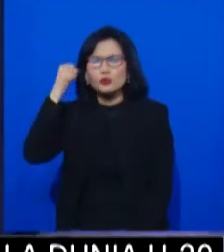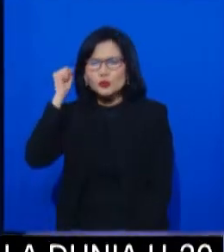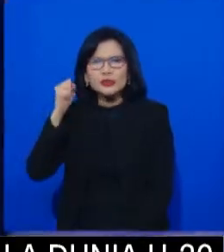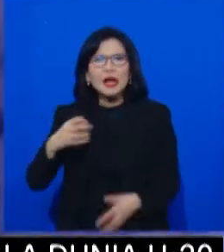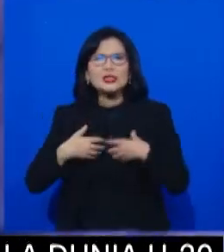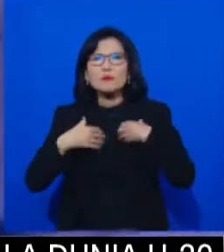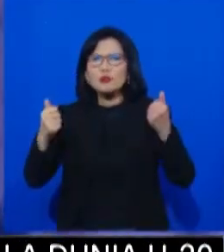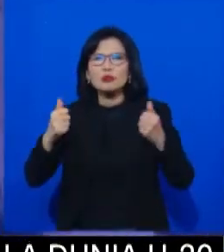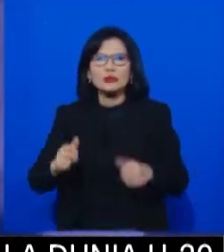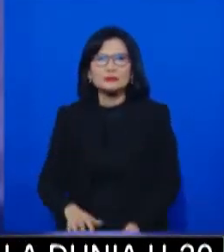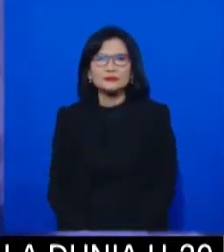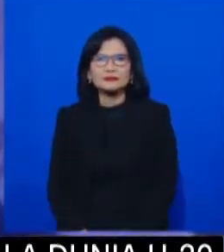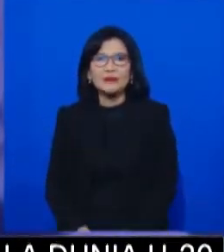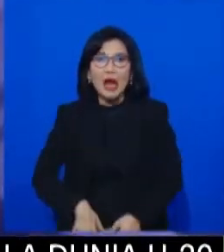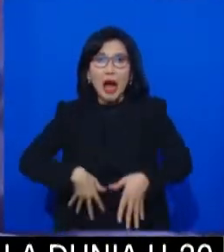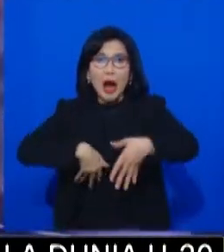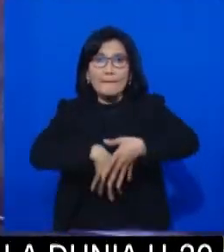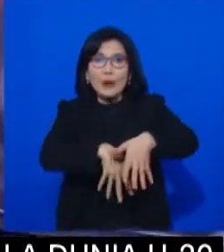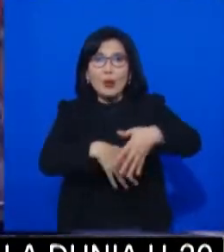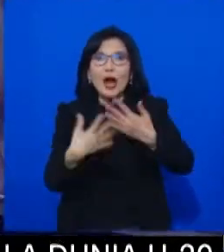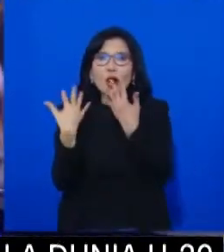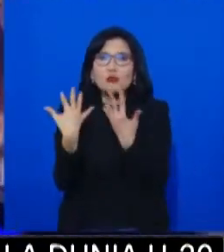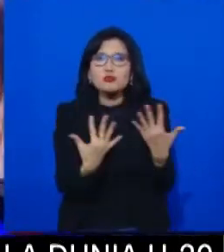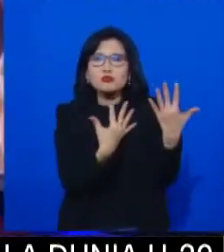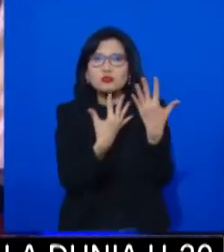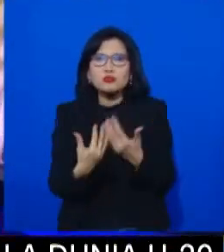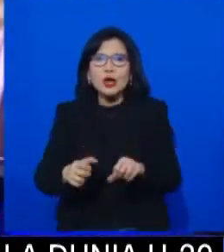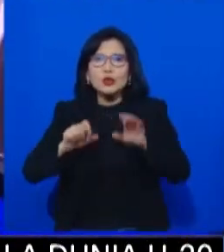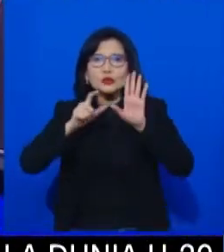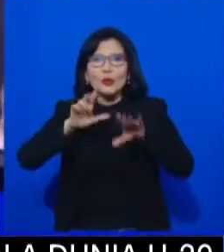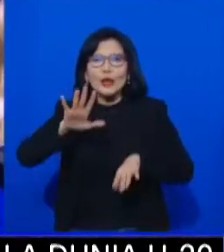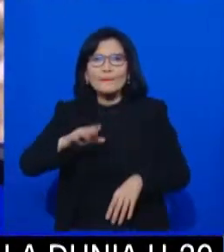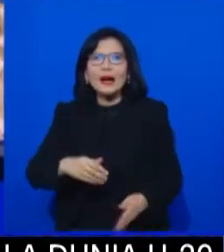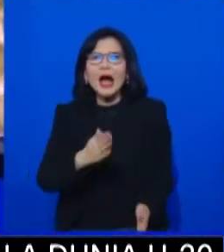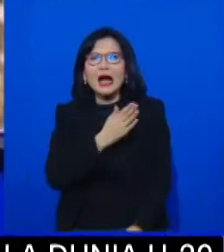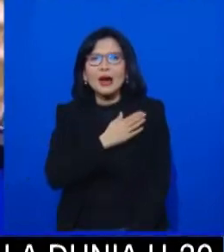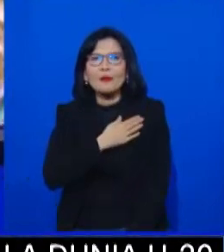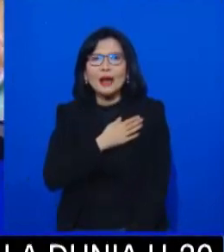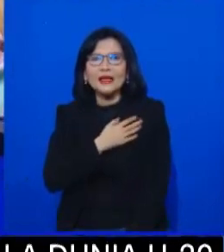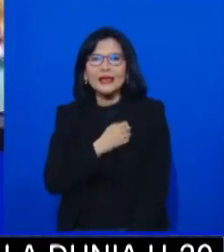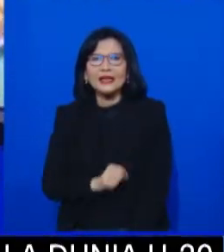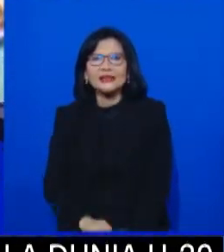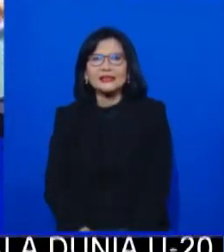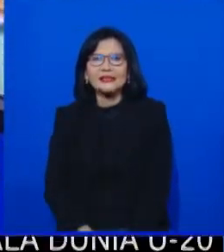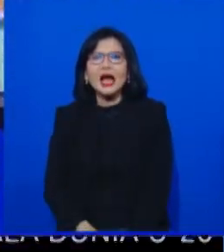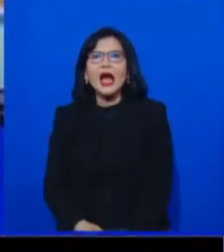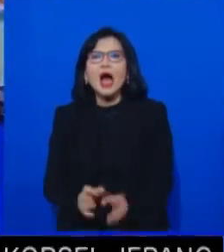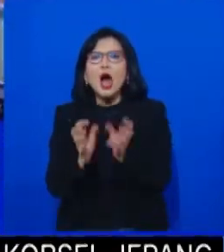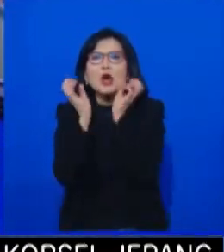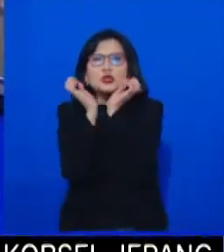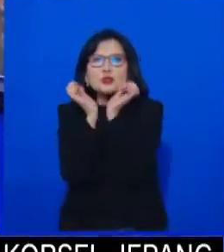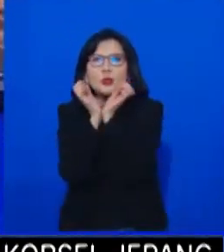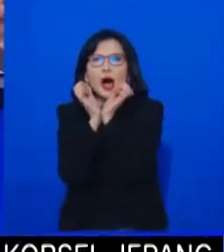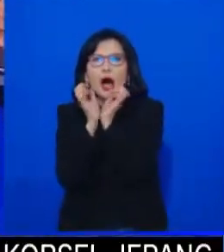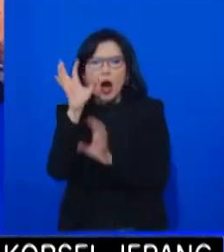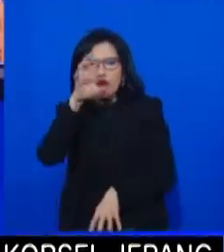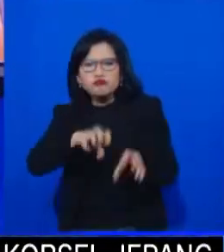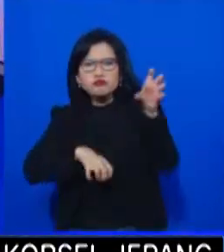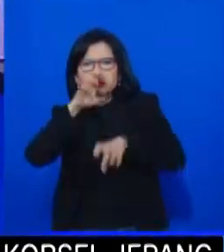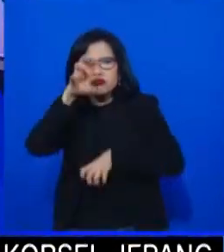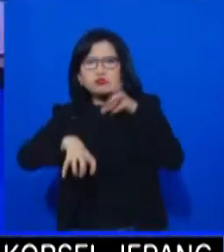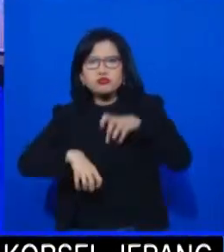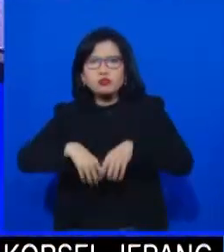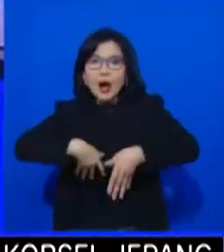ditemukan. Pawai hari ulang tahun ke-75 Kabupaten Subang ricuh, warga mendadak merangsek berebut hasil bumi yang dibawa oleh